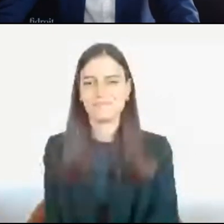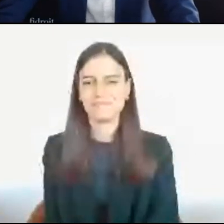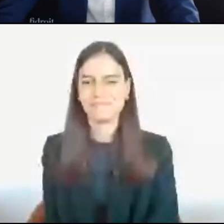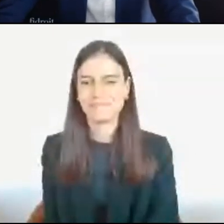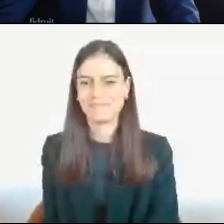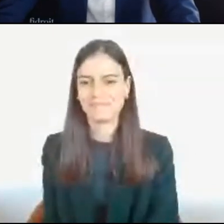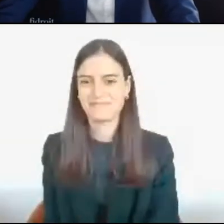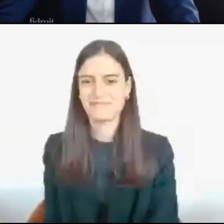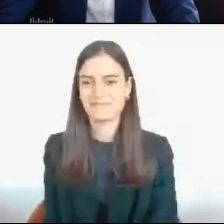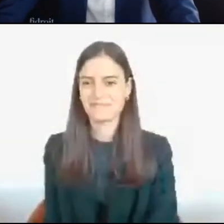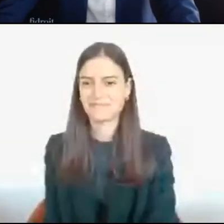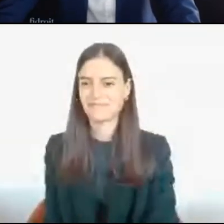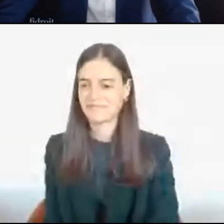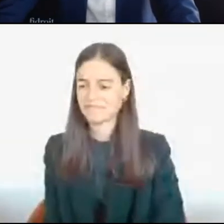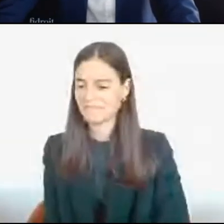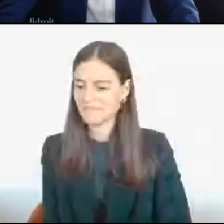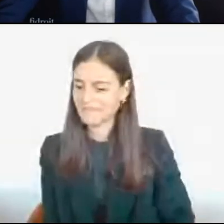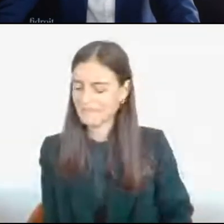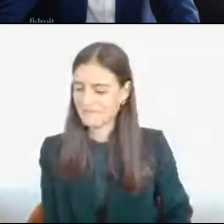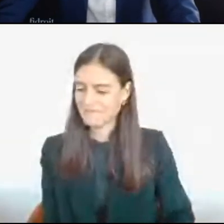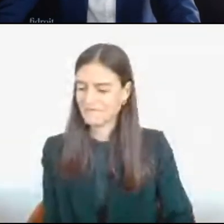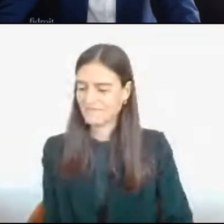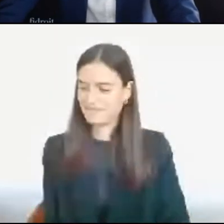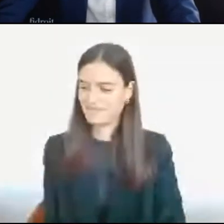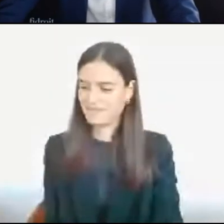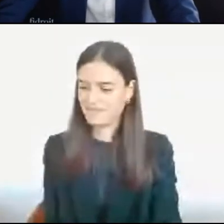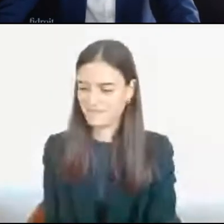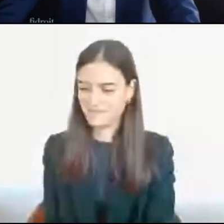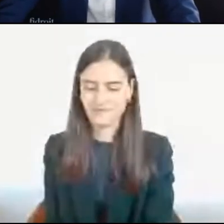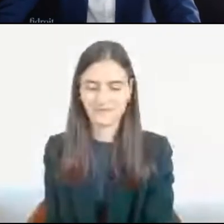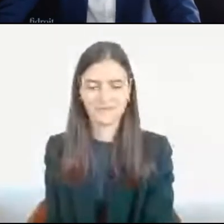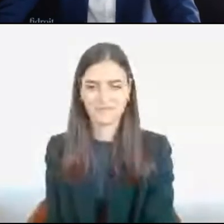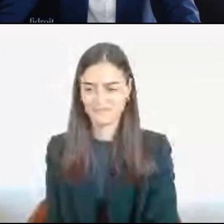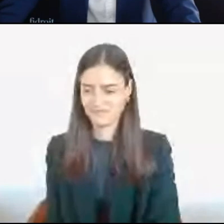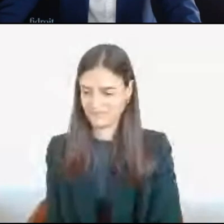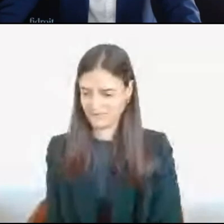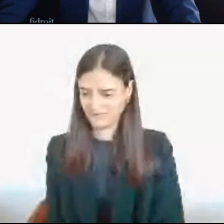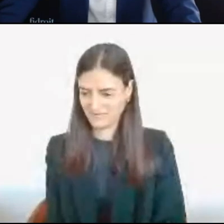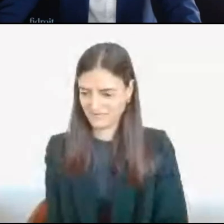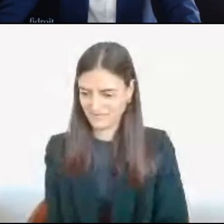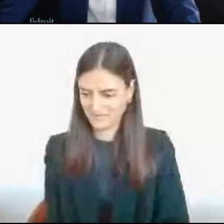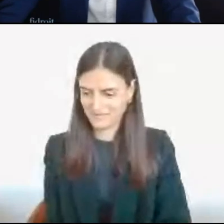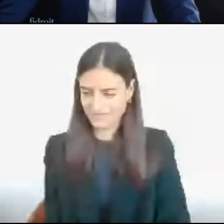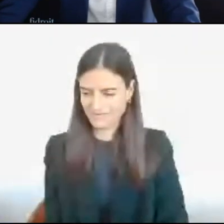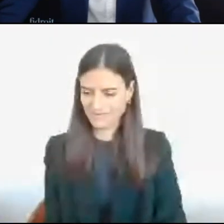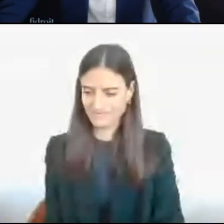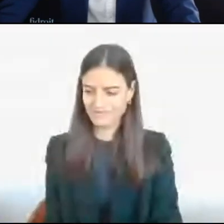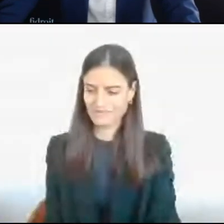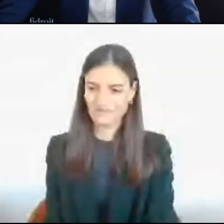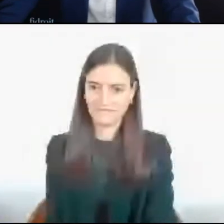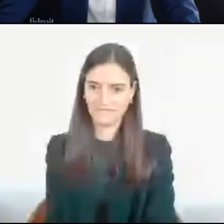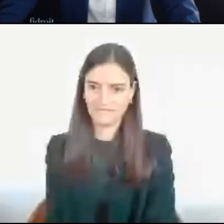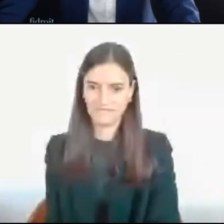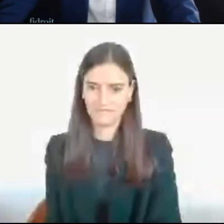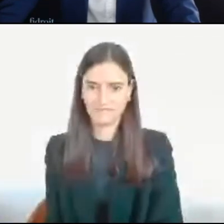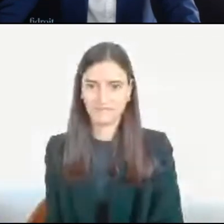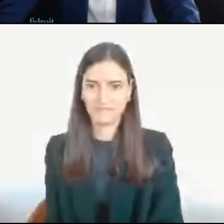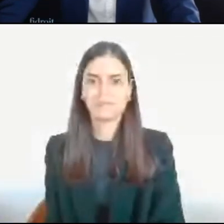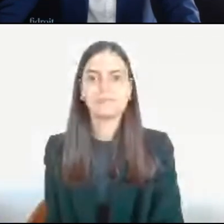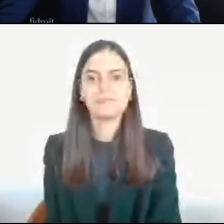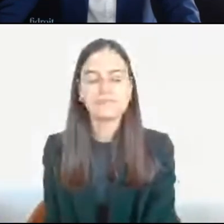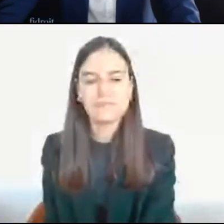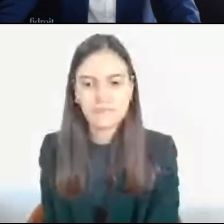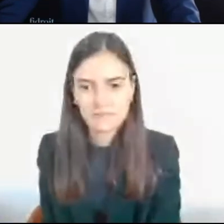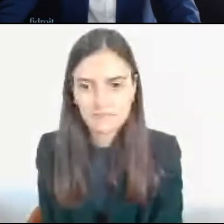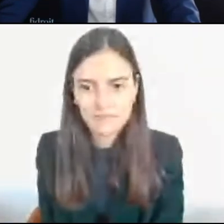parler aujourd'hui. Juste une chose avant d'aller un petit peu plus en détail dans ces différentes problématiques, Olivia Heiger, pour s'y